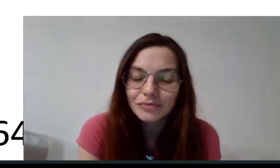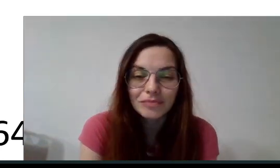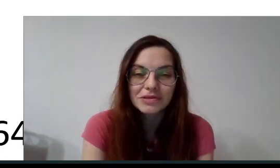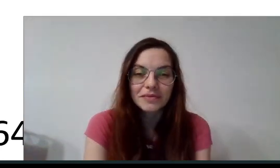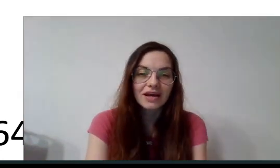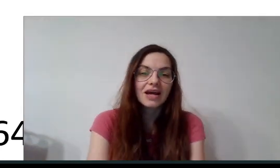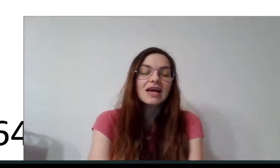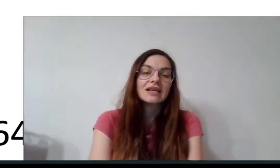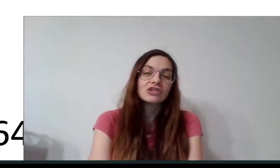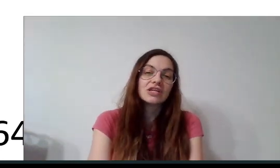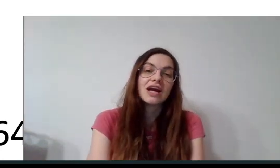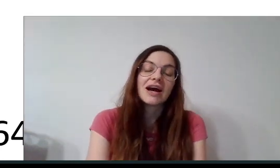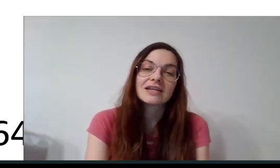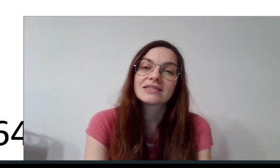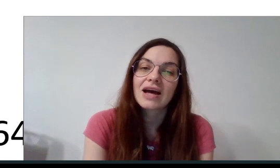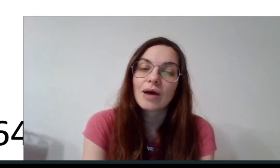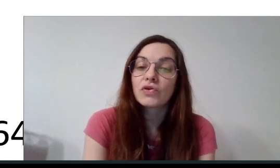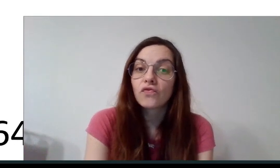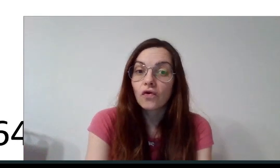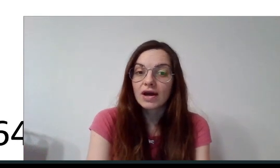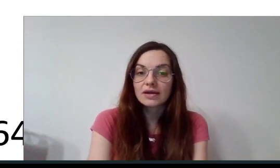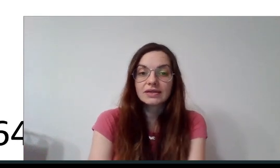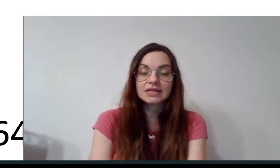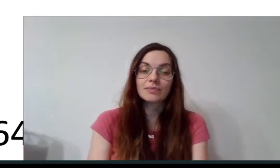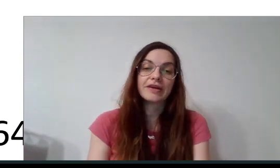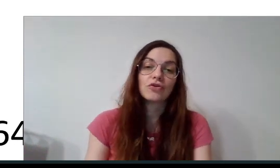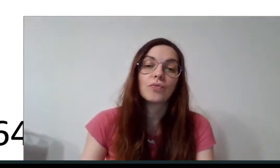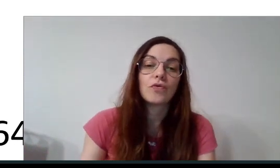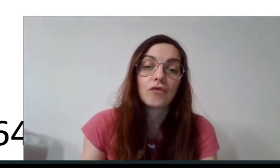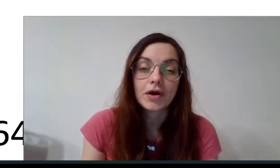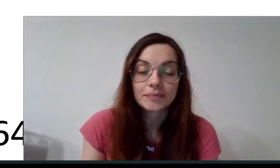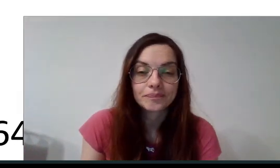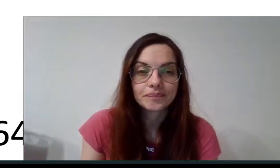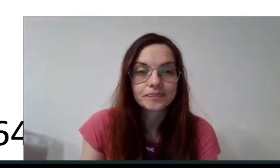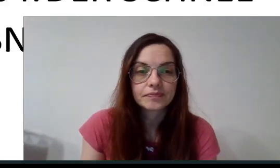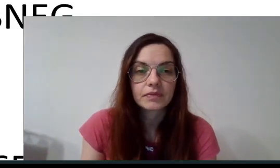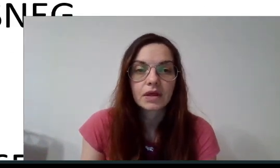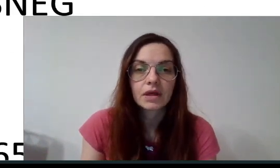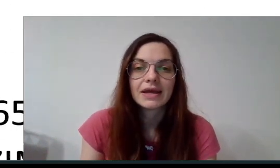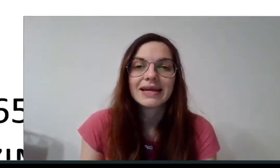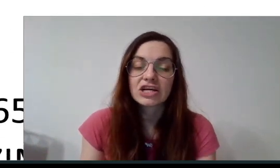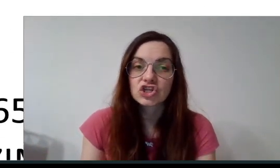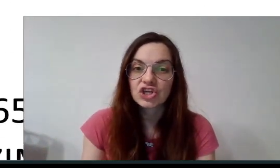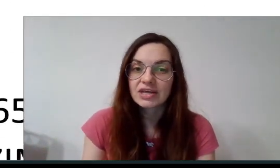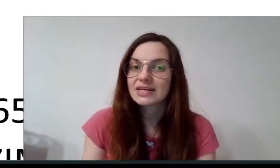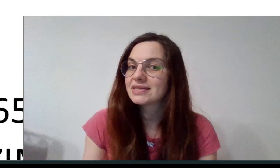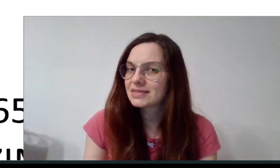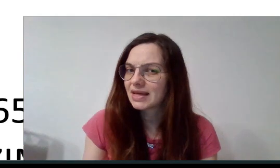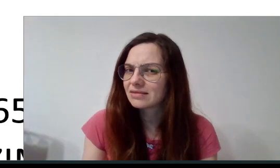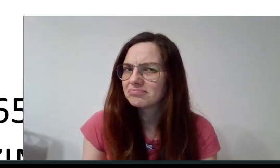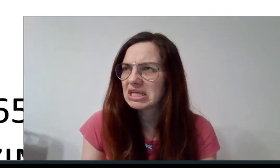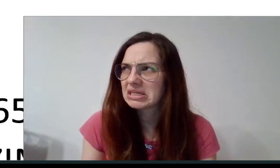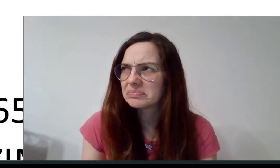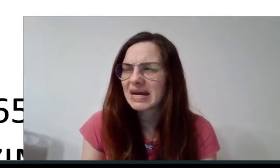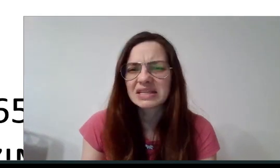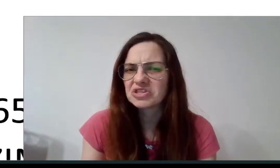mraka. Znači, Angst haben, vor, ili sa predlogom vor. Der Schnee, sneg, ich